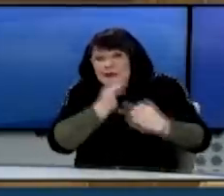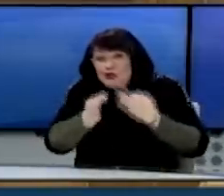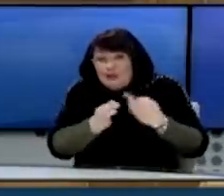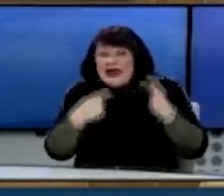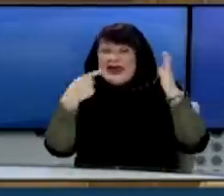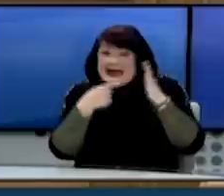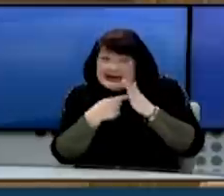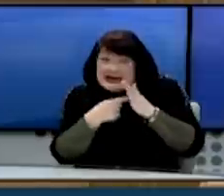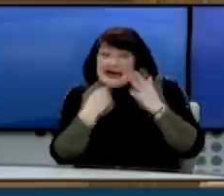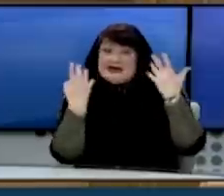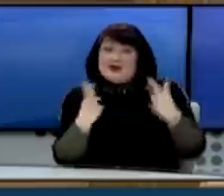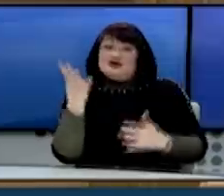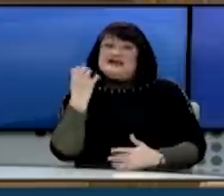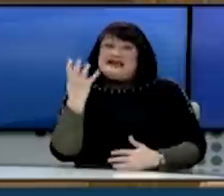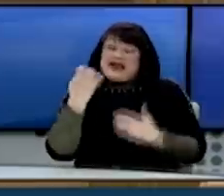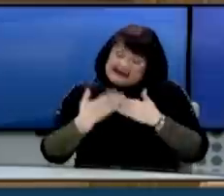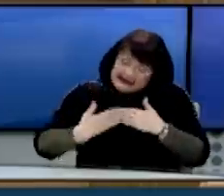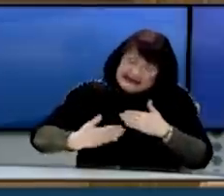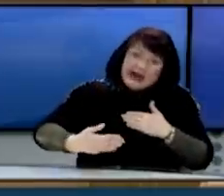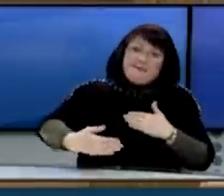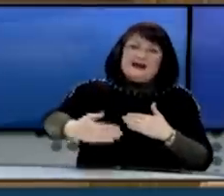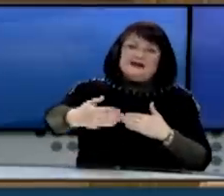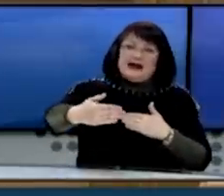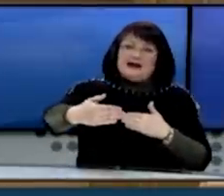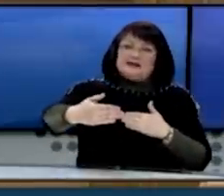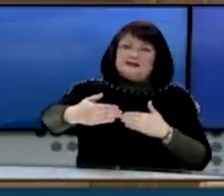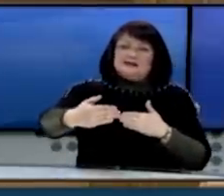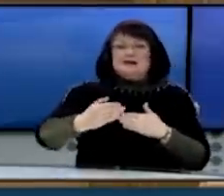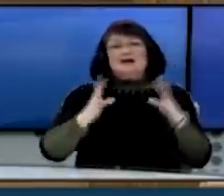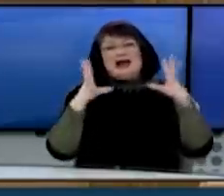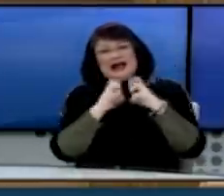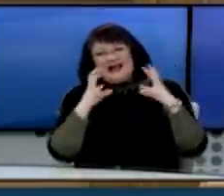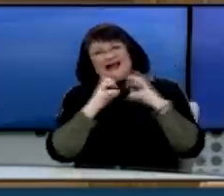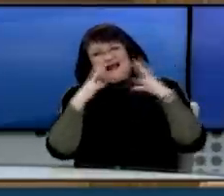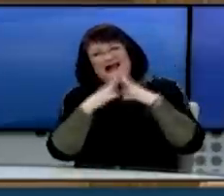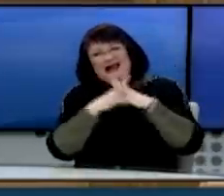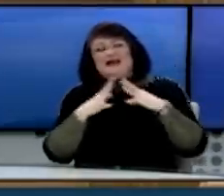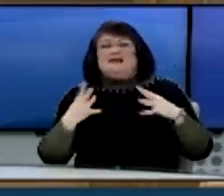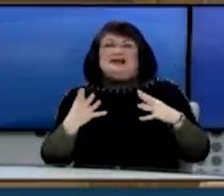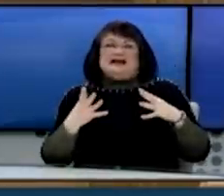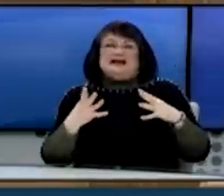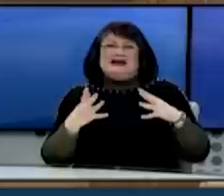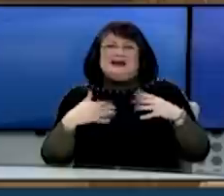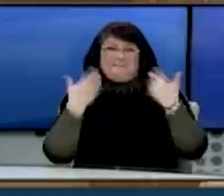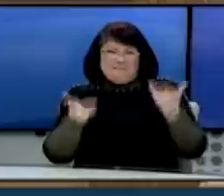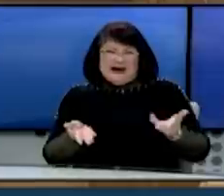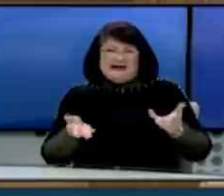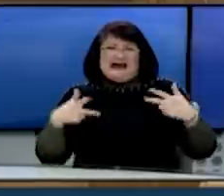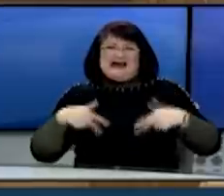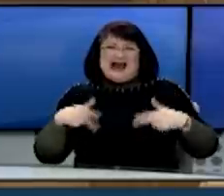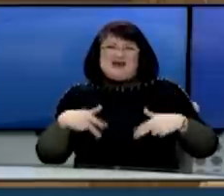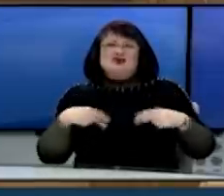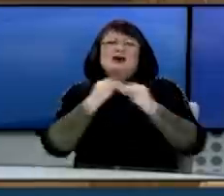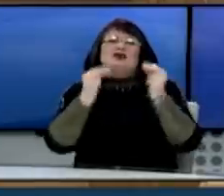δεκαετία του 40 και για όλη την περίοδο μετά του μετεμφυλιακού κράτους, δεν θα βγάλει πουθενά αυτή η